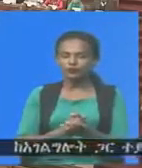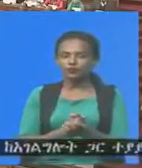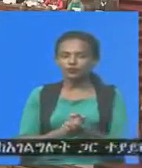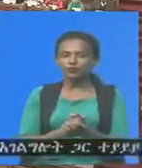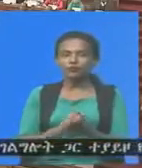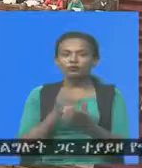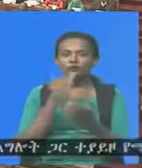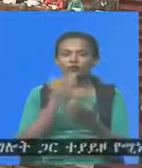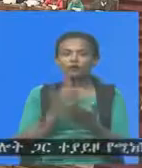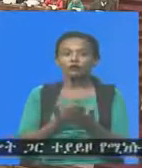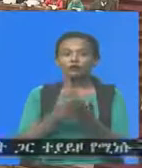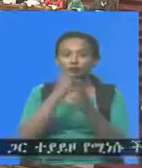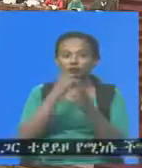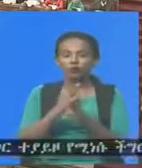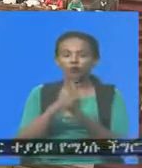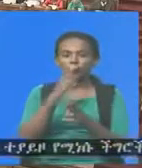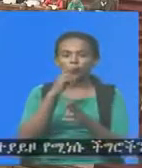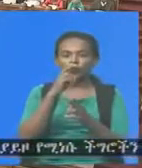አመሰግናለሁ። የተከበረ አፈ ጉባኤ፣